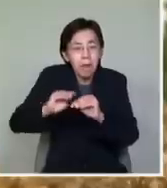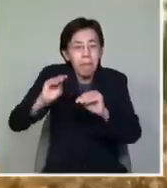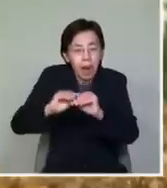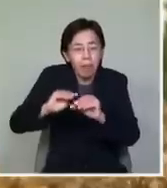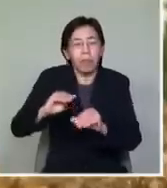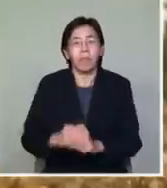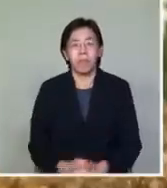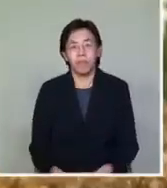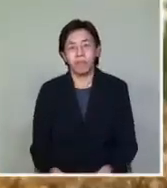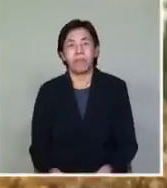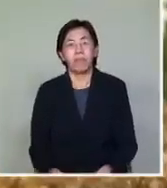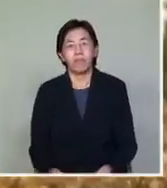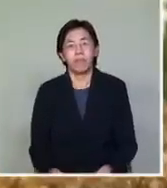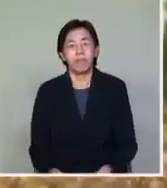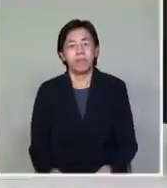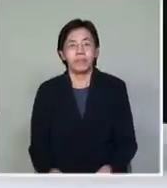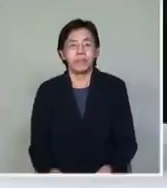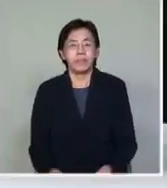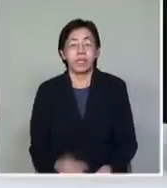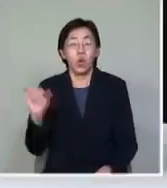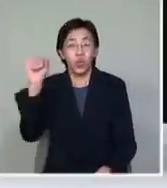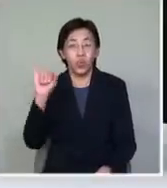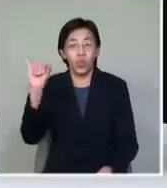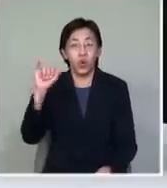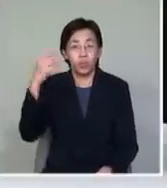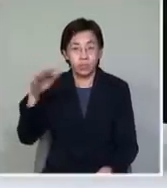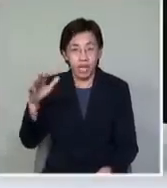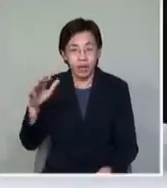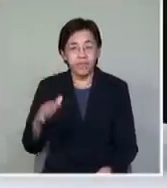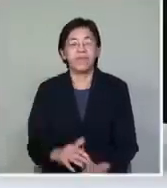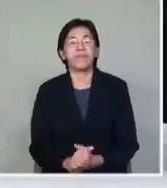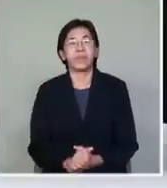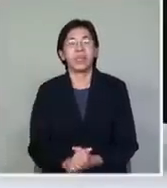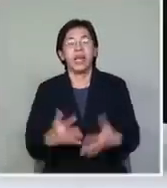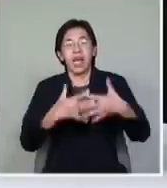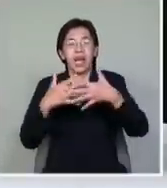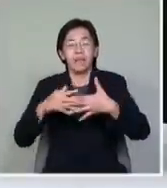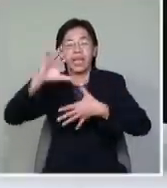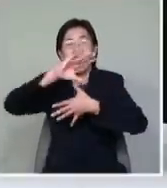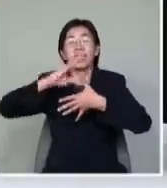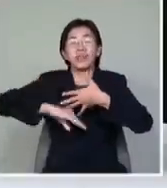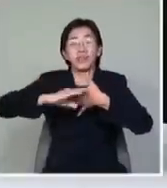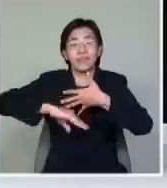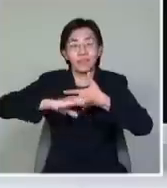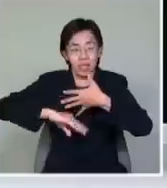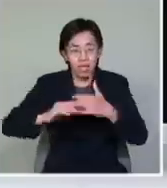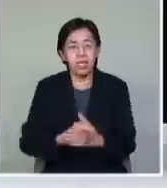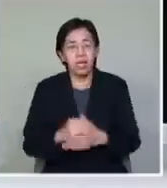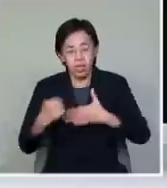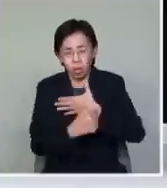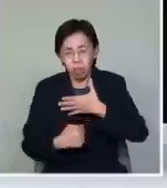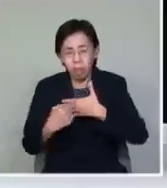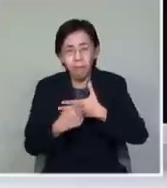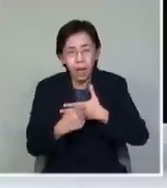ะ จากที่ยุโรปนะครับไปต่อกันที่ลาตินอเมริกานะครับตอนนี้เนี่ยตัวเลขผู้ติดเชื้อโควิด-19